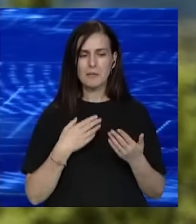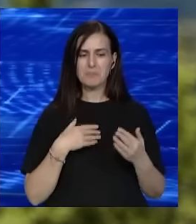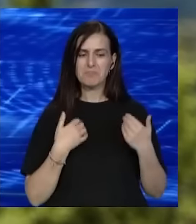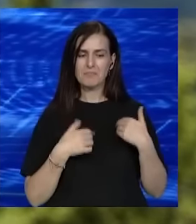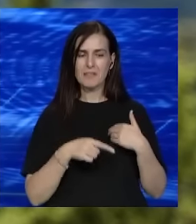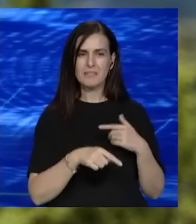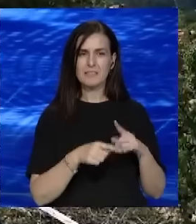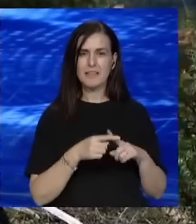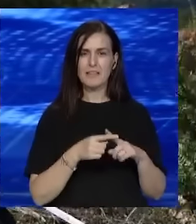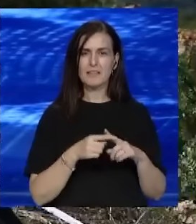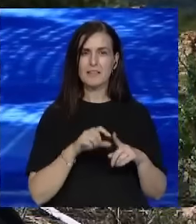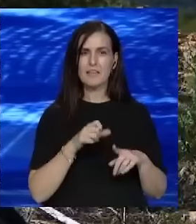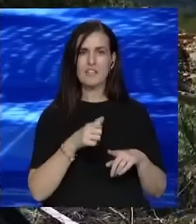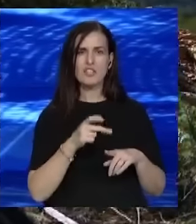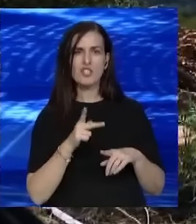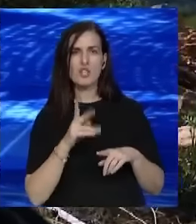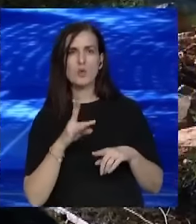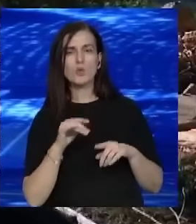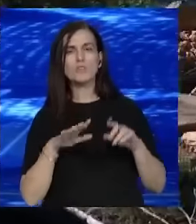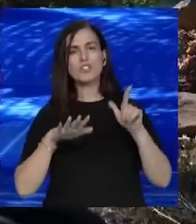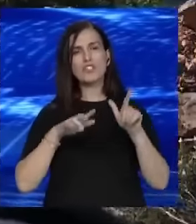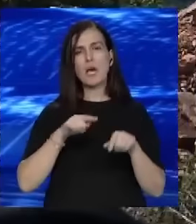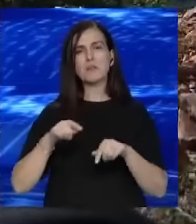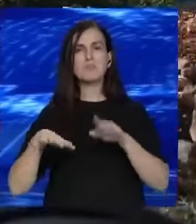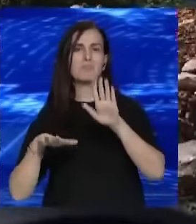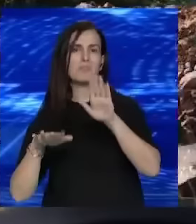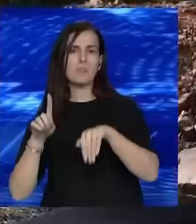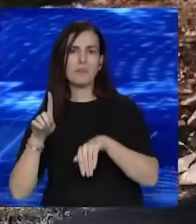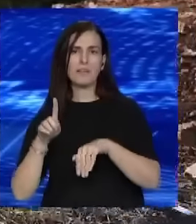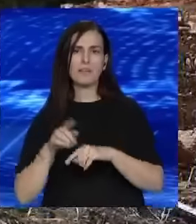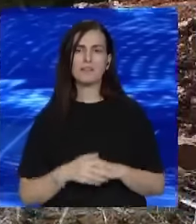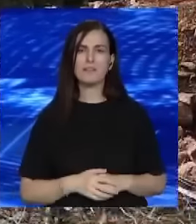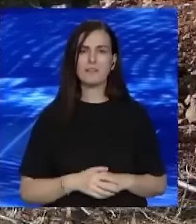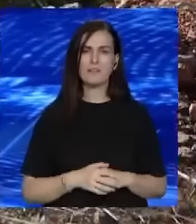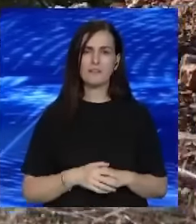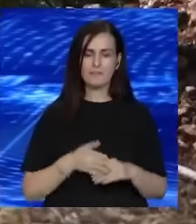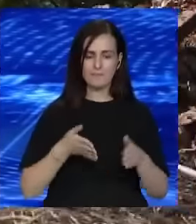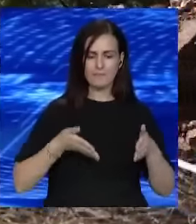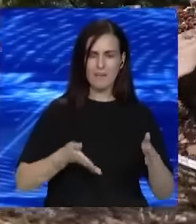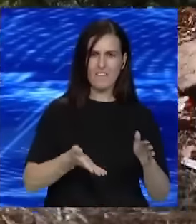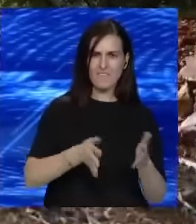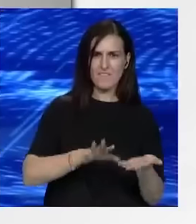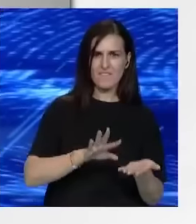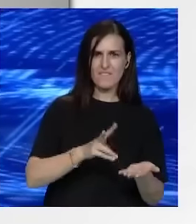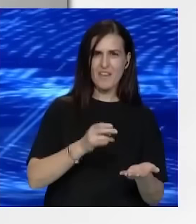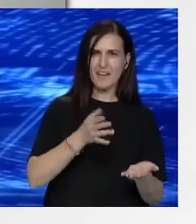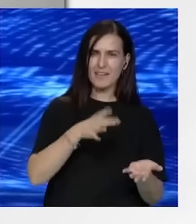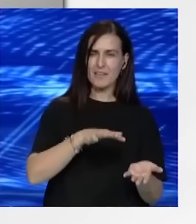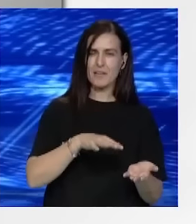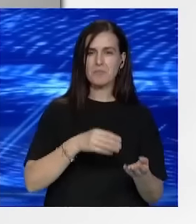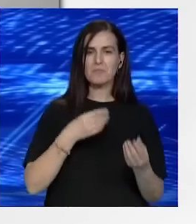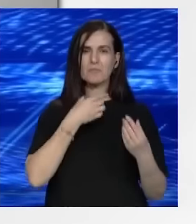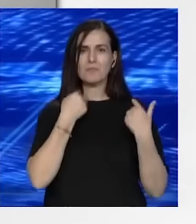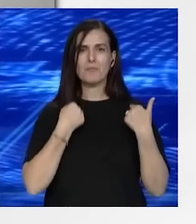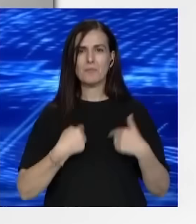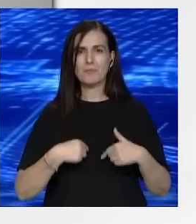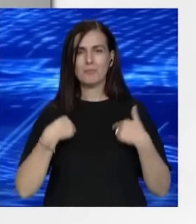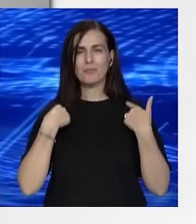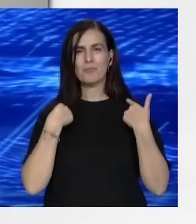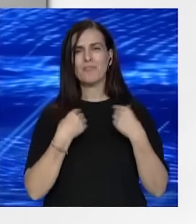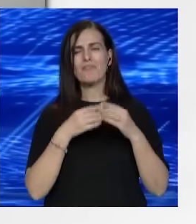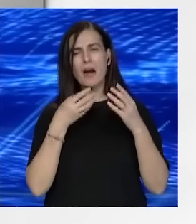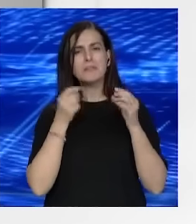diku shekulli i 7 dhe në shekullin 11. Në varrat shekullore u gjetën dhe bizhu dhe objekte të tjera në argjend, bronz dhe hekur